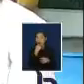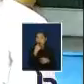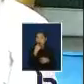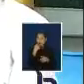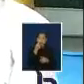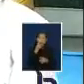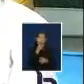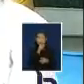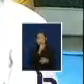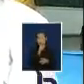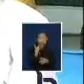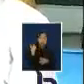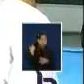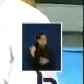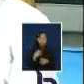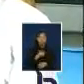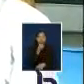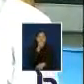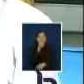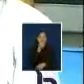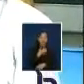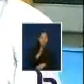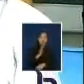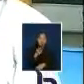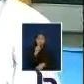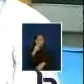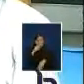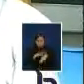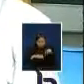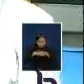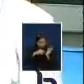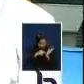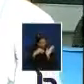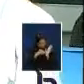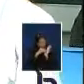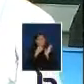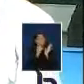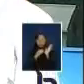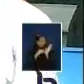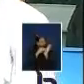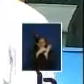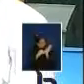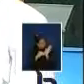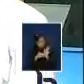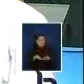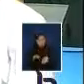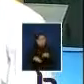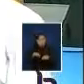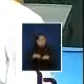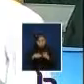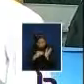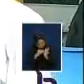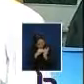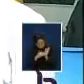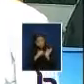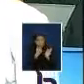ะงอแงพอไม่กินก็หิวแล้วก็มาดูที่ฝ่ามือก็จะเห็นเป็นตุ่มแดงๆนะคะมาที่ฝ่าเท้าก็จะมีตุ่มที่ฝ่ามือฝ่าเท้ามันจะ